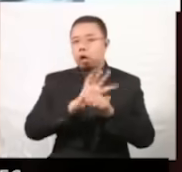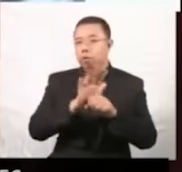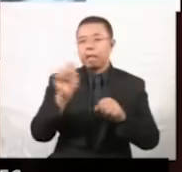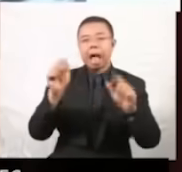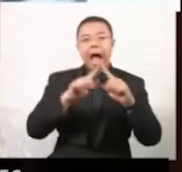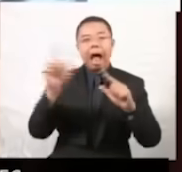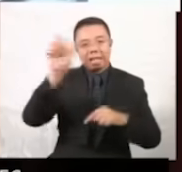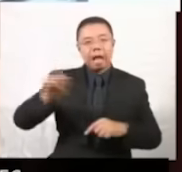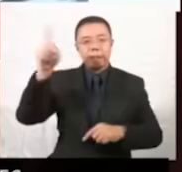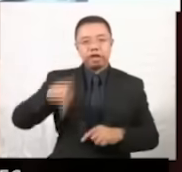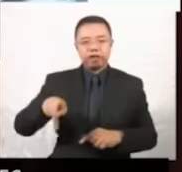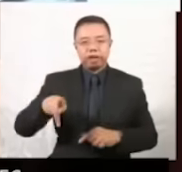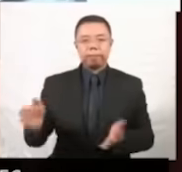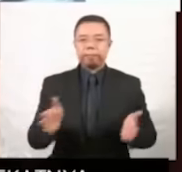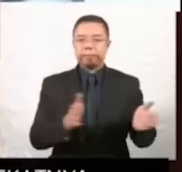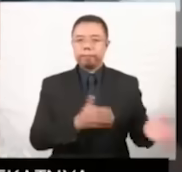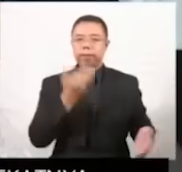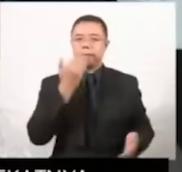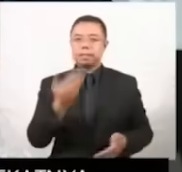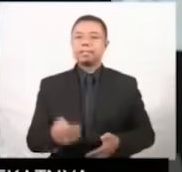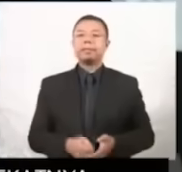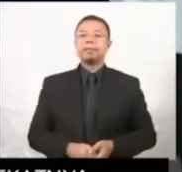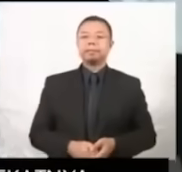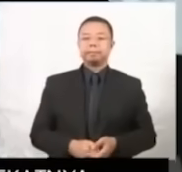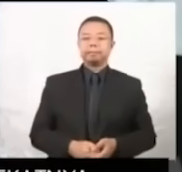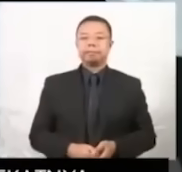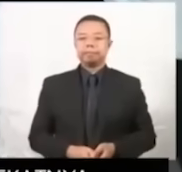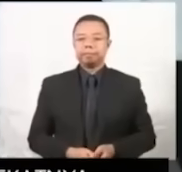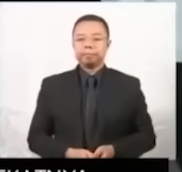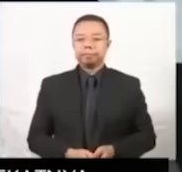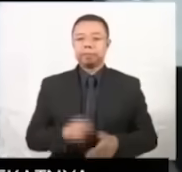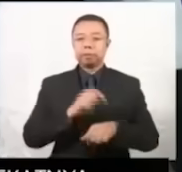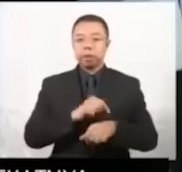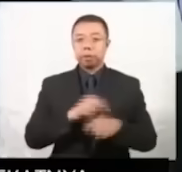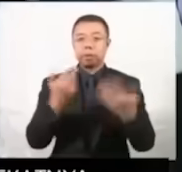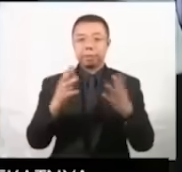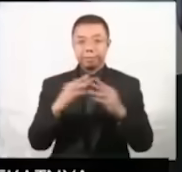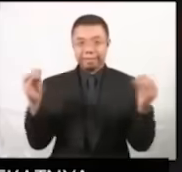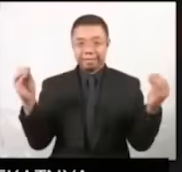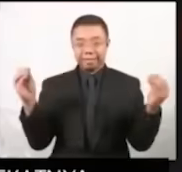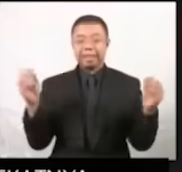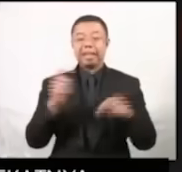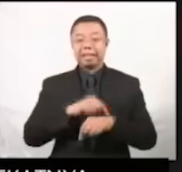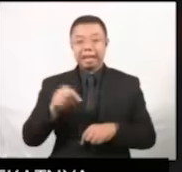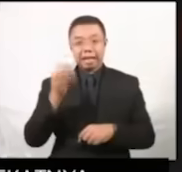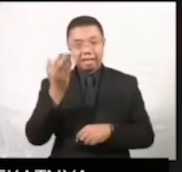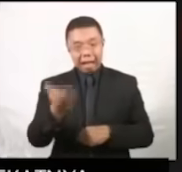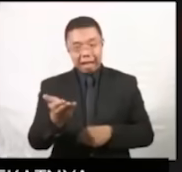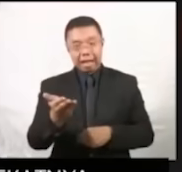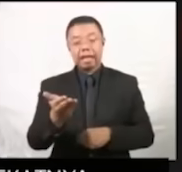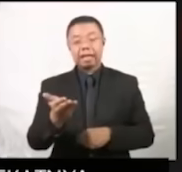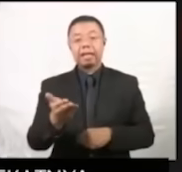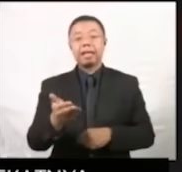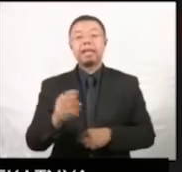di Asia Pasifik Terima kasih baik Cukup waktunya habis sekarang kami persilakan